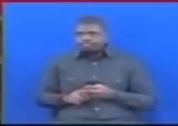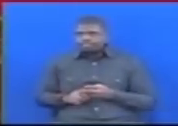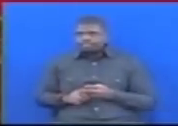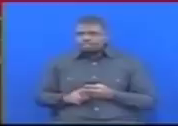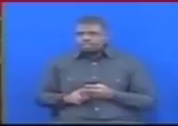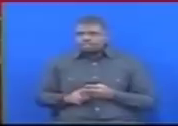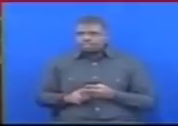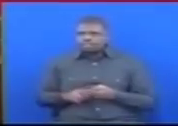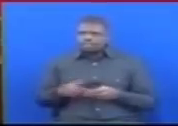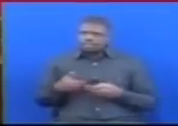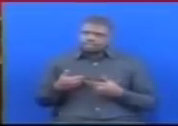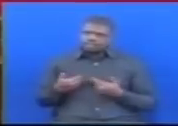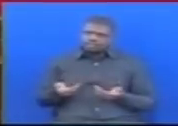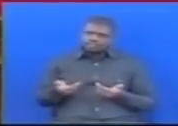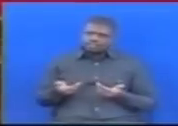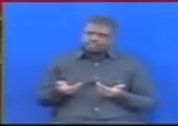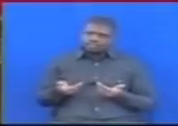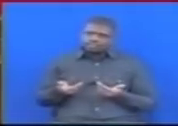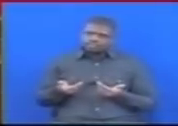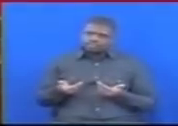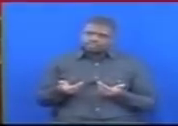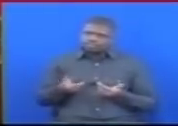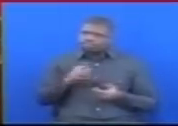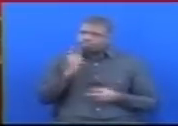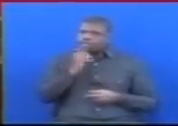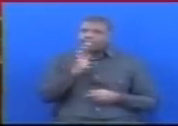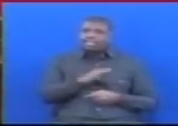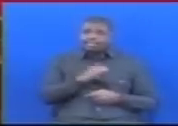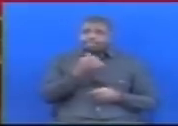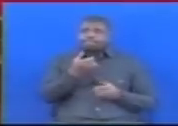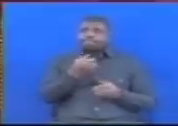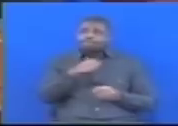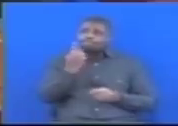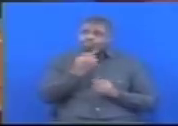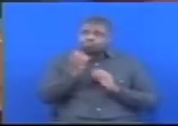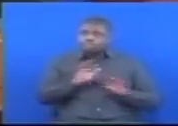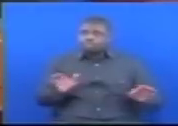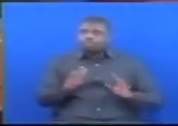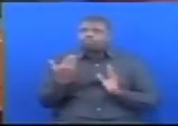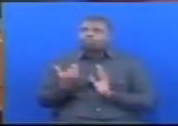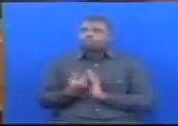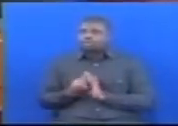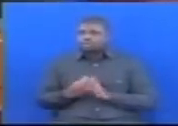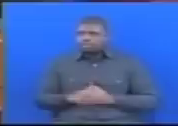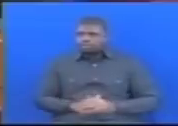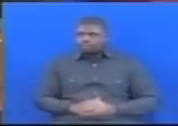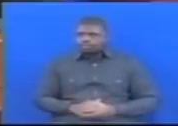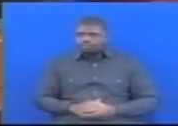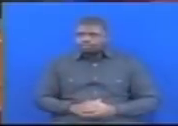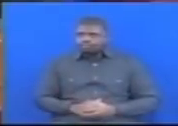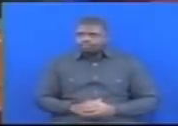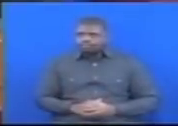nadhani nimeshamjibu jibu lako mawili, maswali yake mawili ya nyongeza kwa pamoja. Asante sana, asante sana.